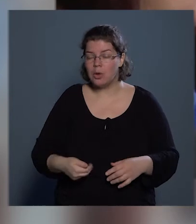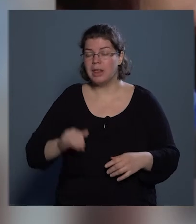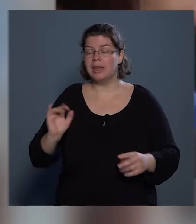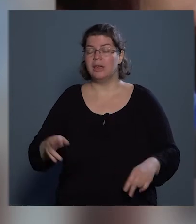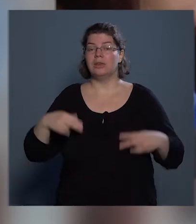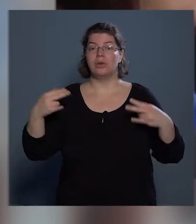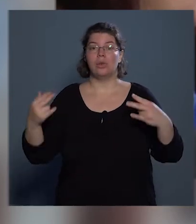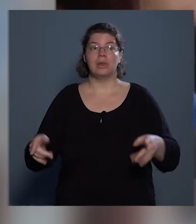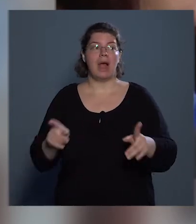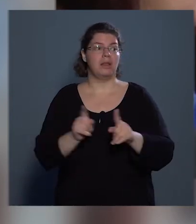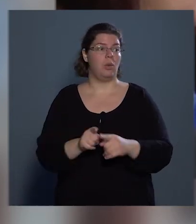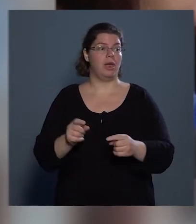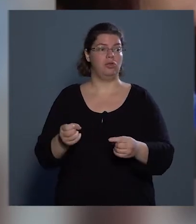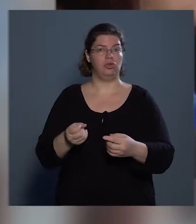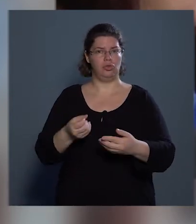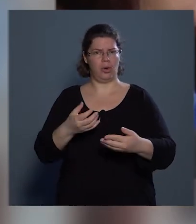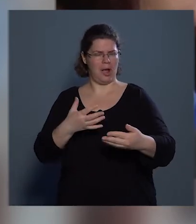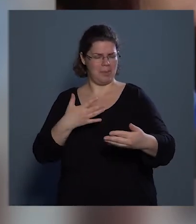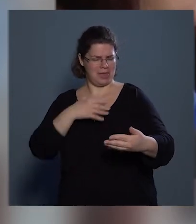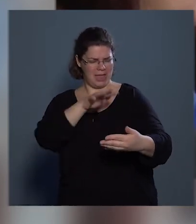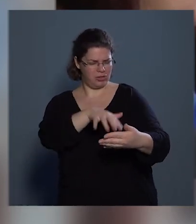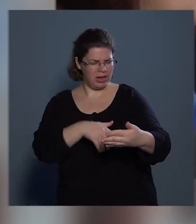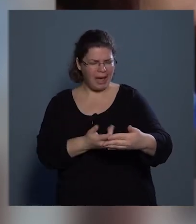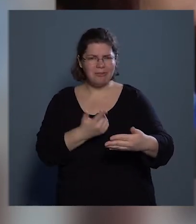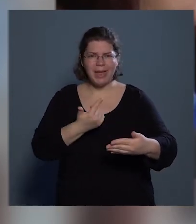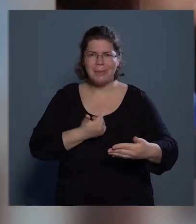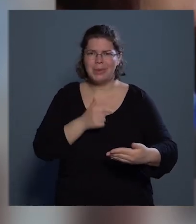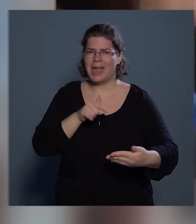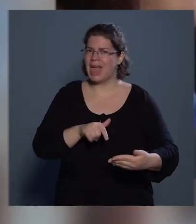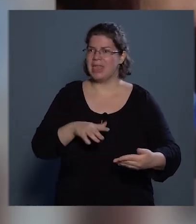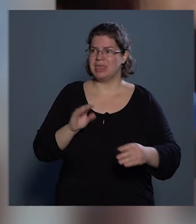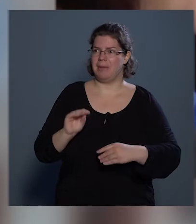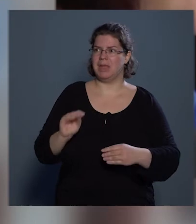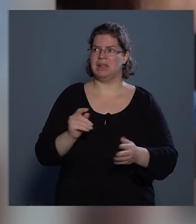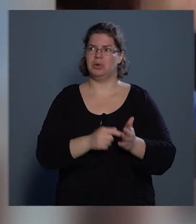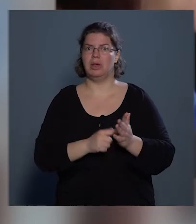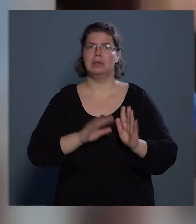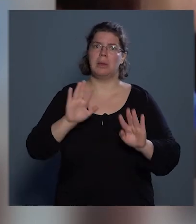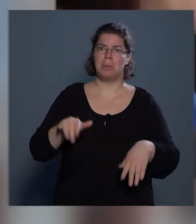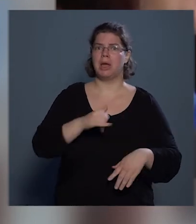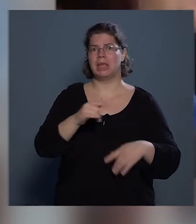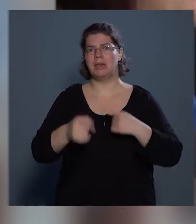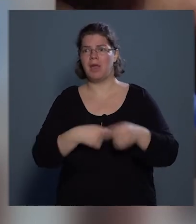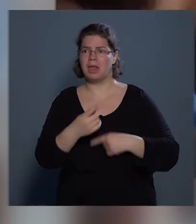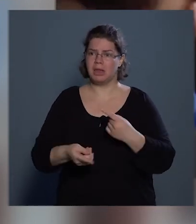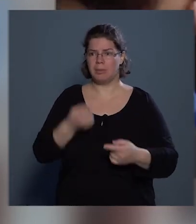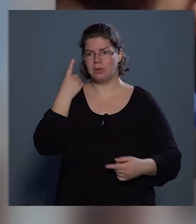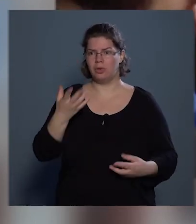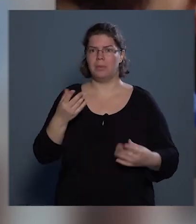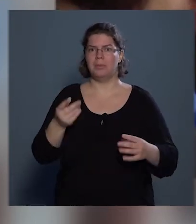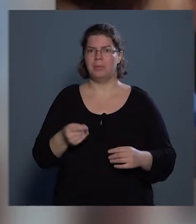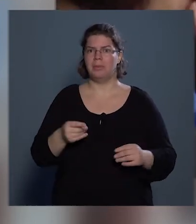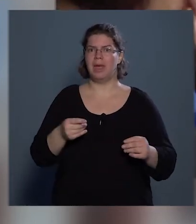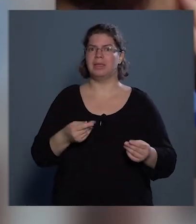olyan sugalmazás olvasható a levélből, hogy hát ez nem jelent kötelezettséget, de majd évente megtudjuk, hogy valójában mennyit